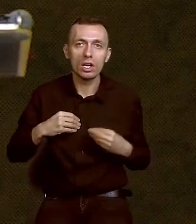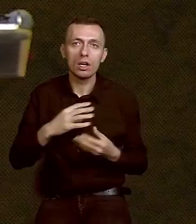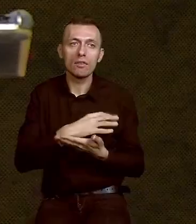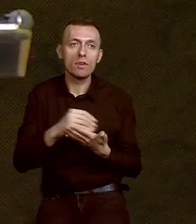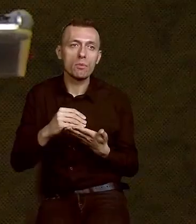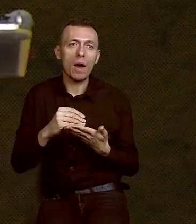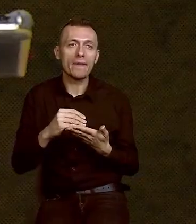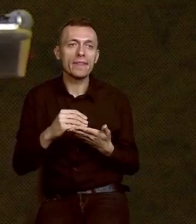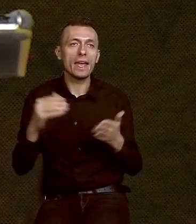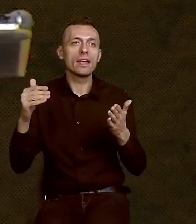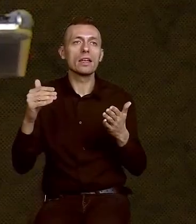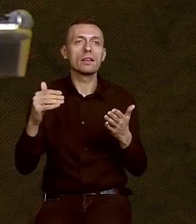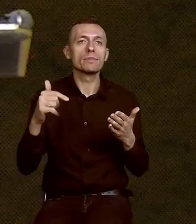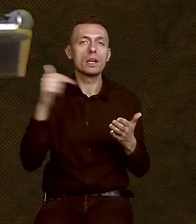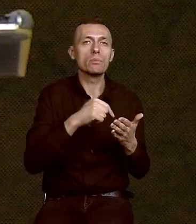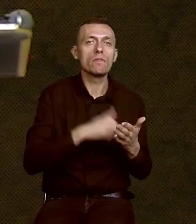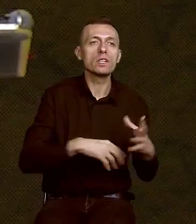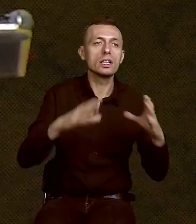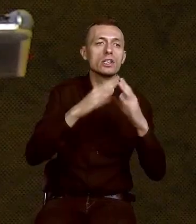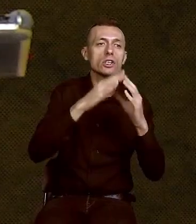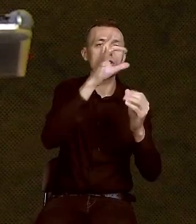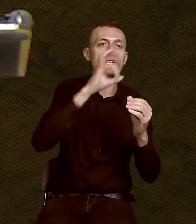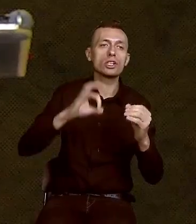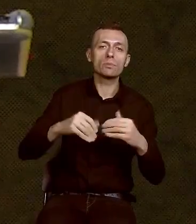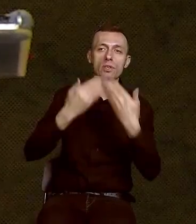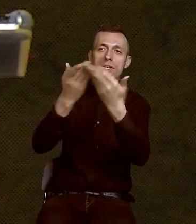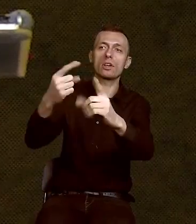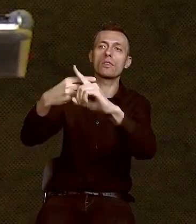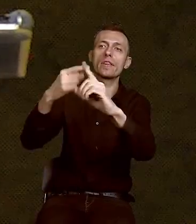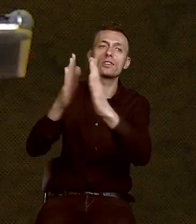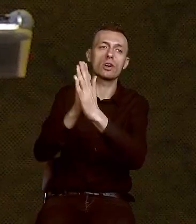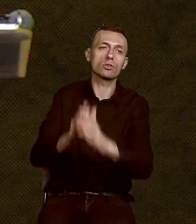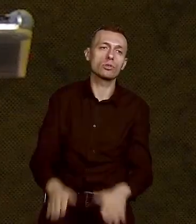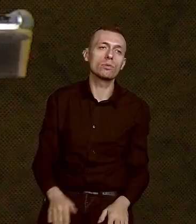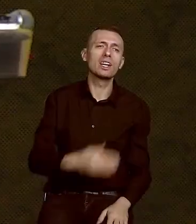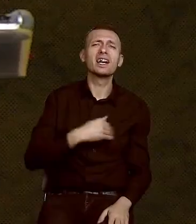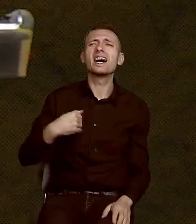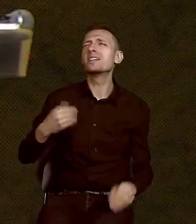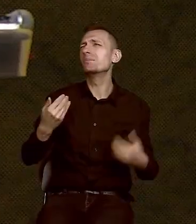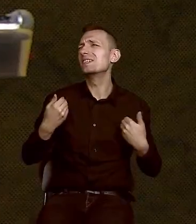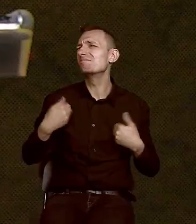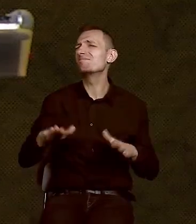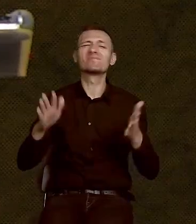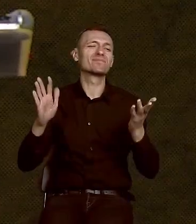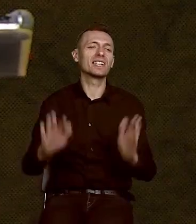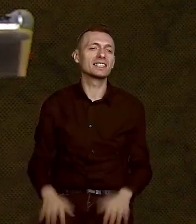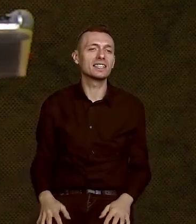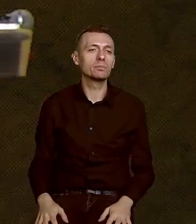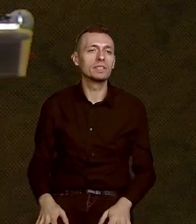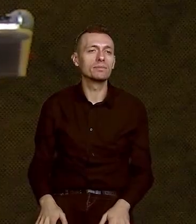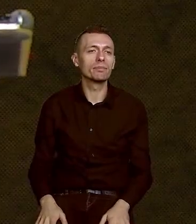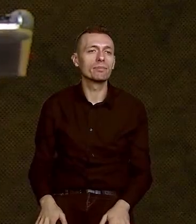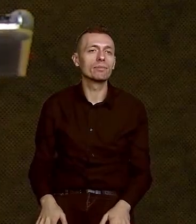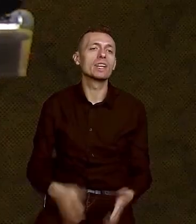tak to rozumiem i tak to praktykuję. Ale my zawsze mamy tendencję do konsumpcji, tak jak Adam i Ewa. Mieli tyle